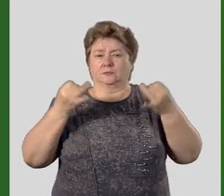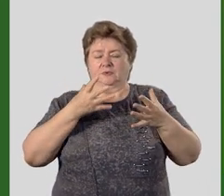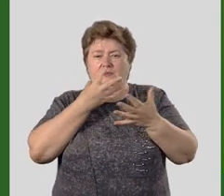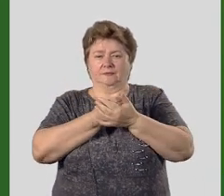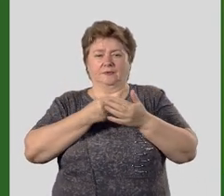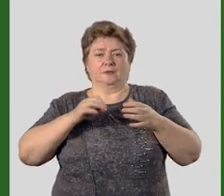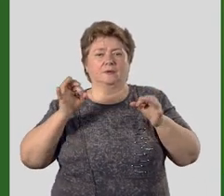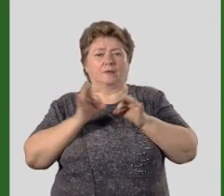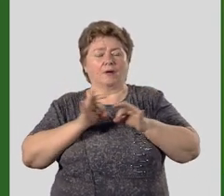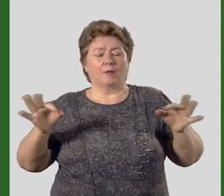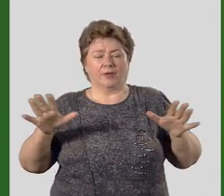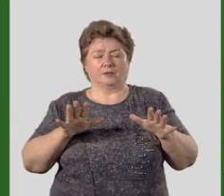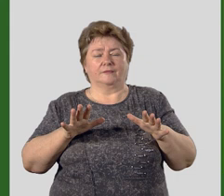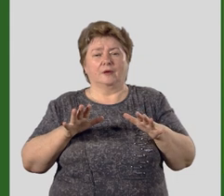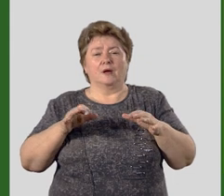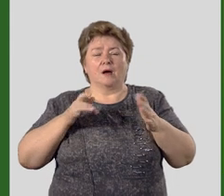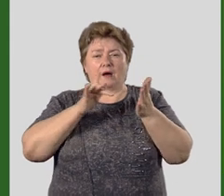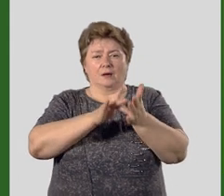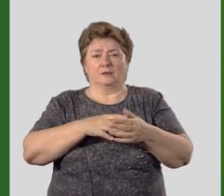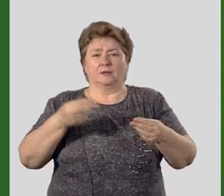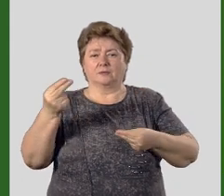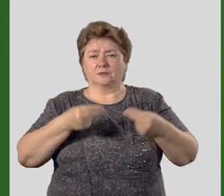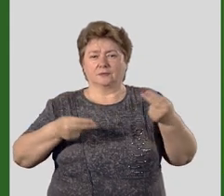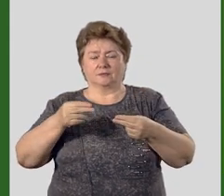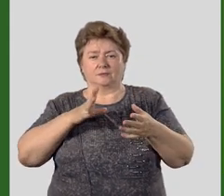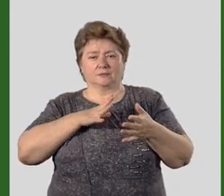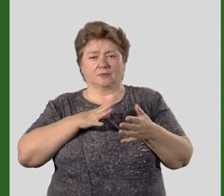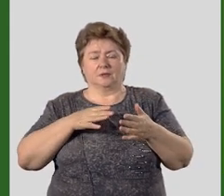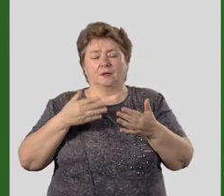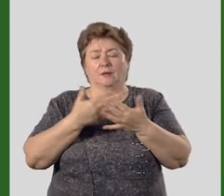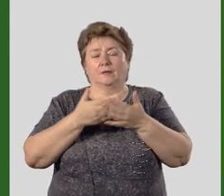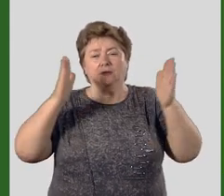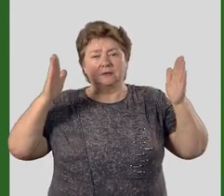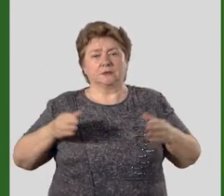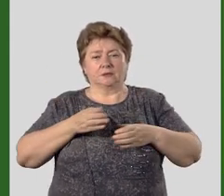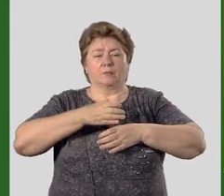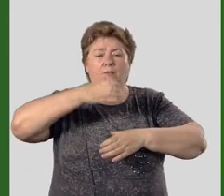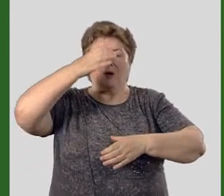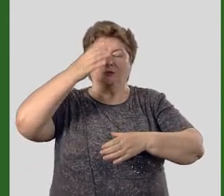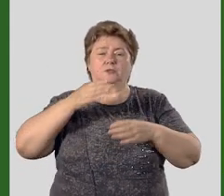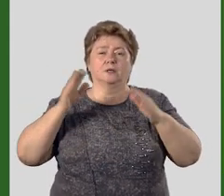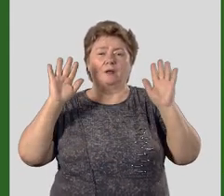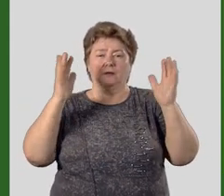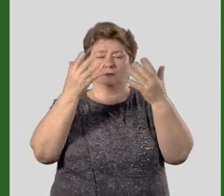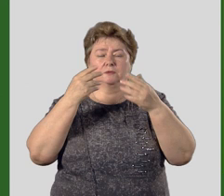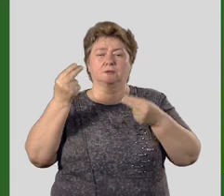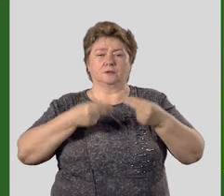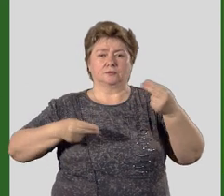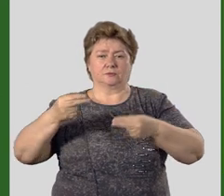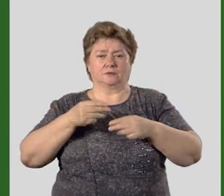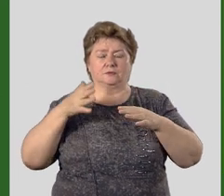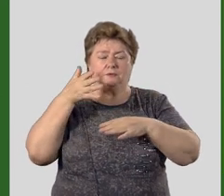особенности объектов. Города изображали в виде стен и башен, леса –